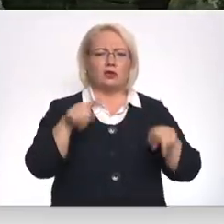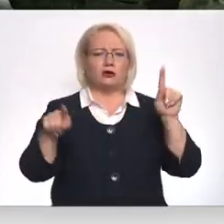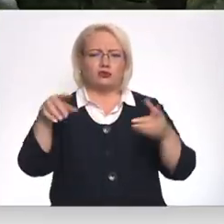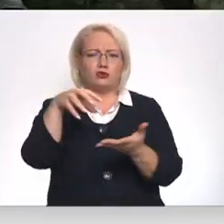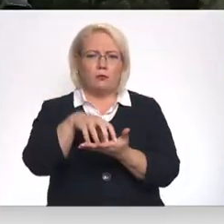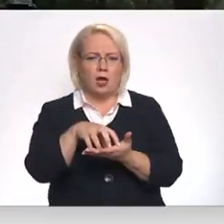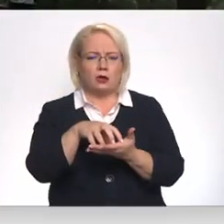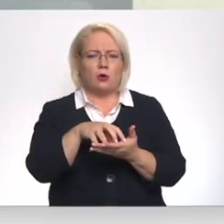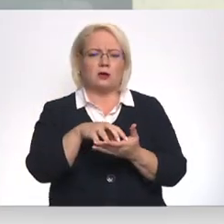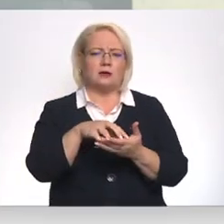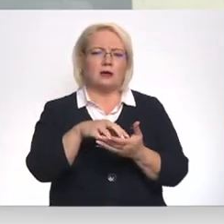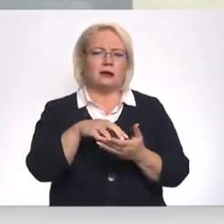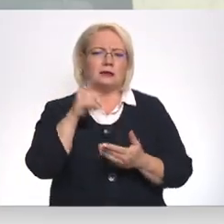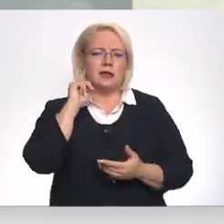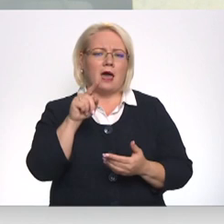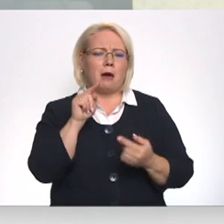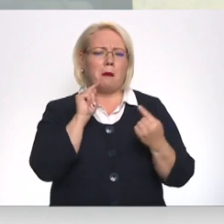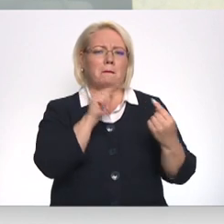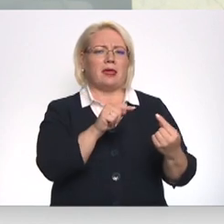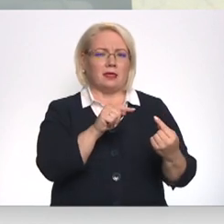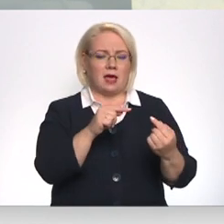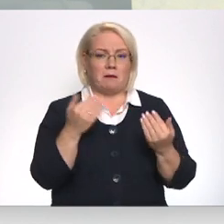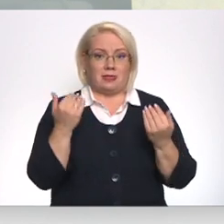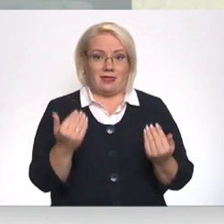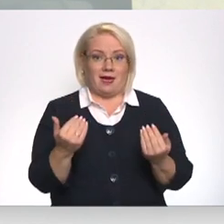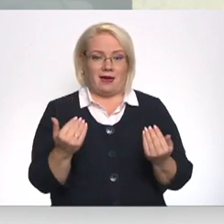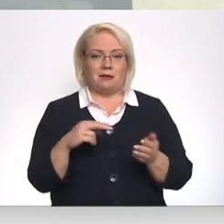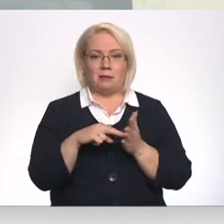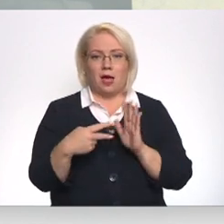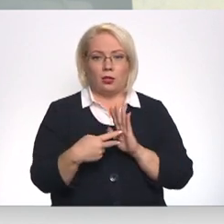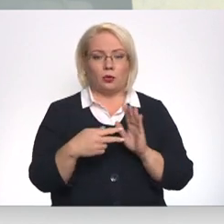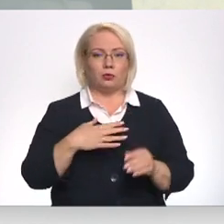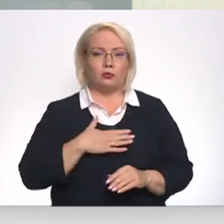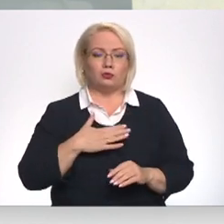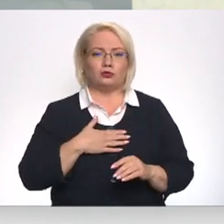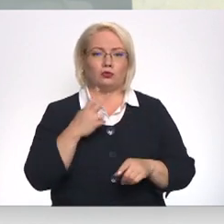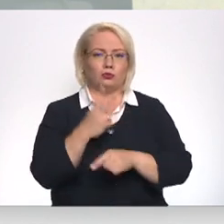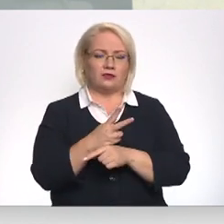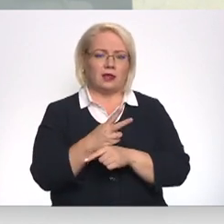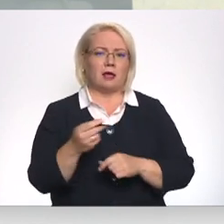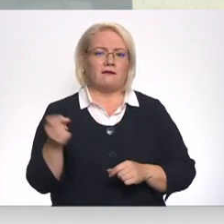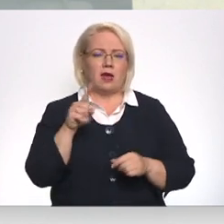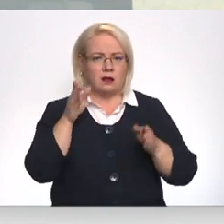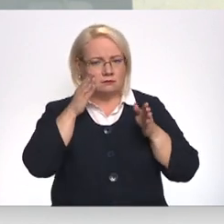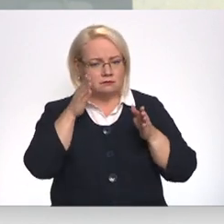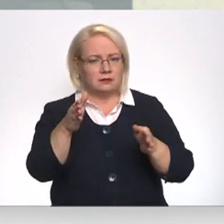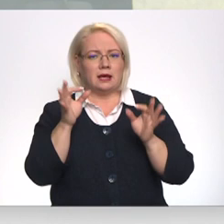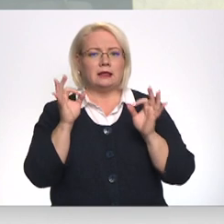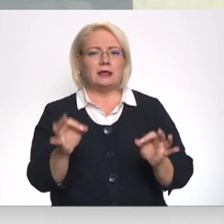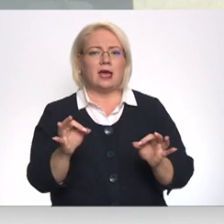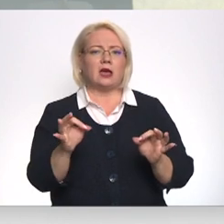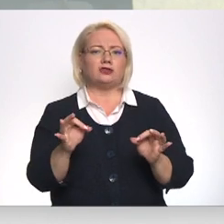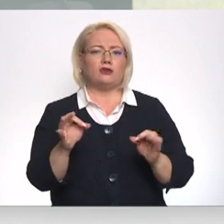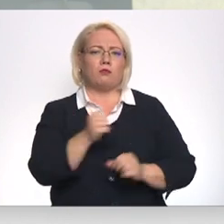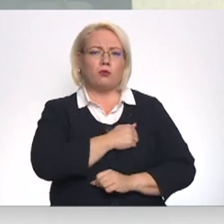objektos pret zināmu pretinieku. Šogad plānoti mūsu vingrinājumi ir koncentrēti uz tiešām